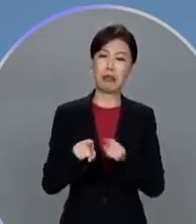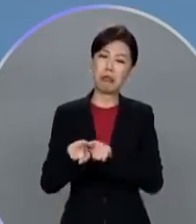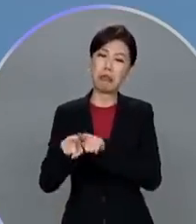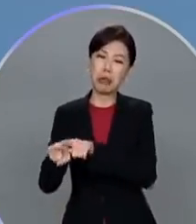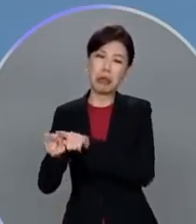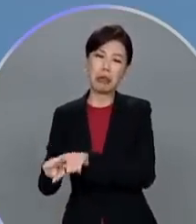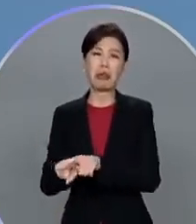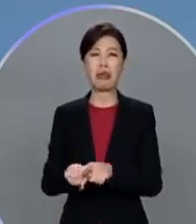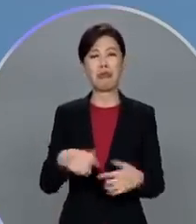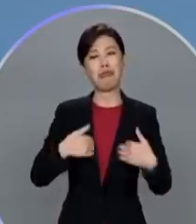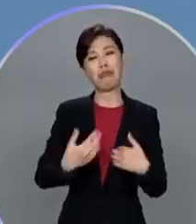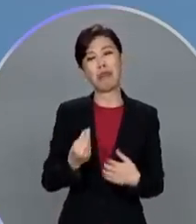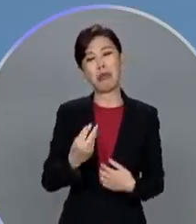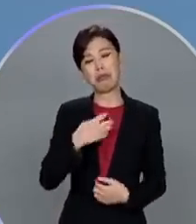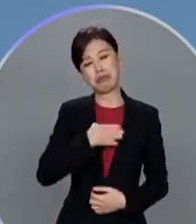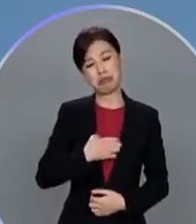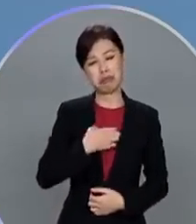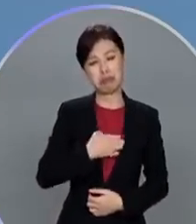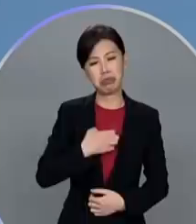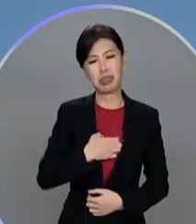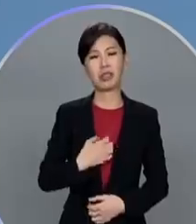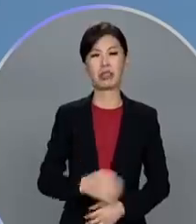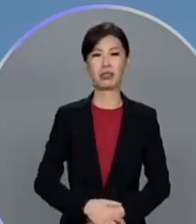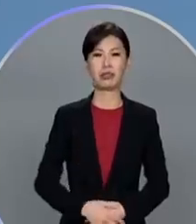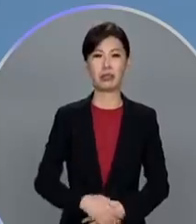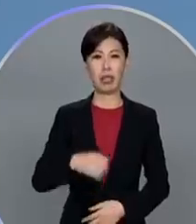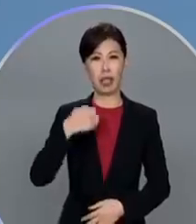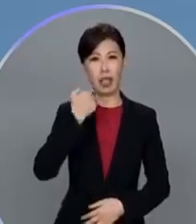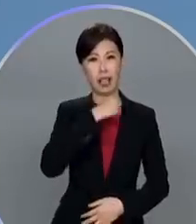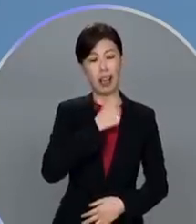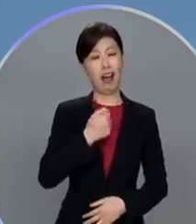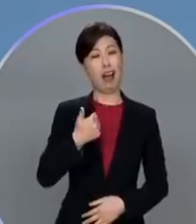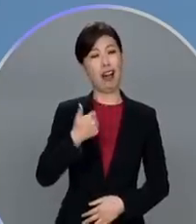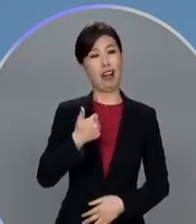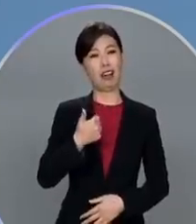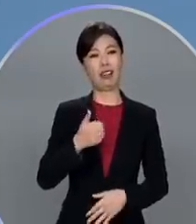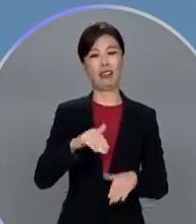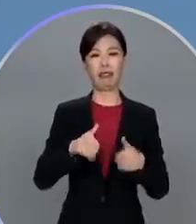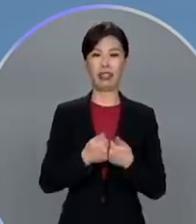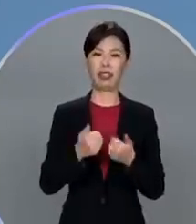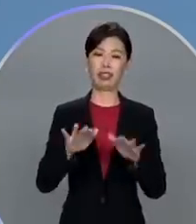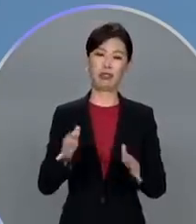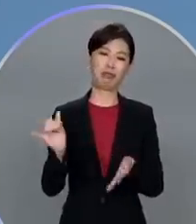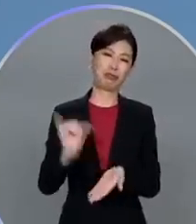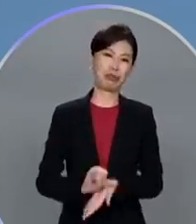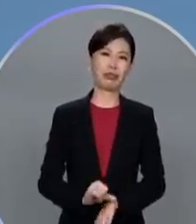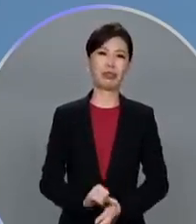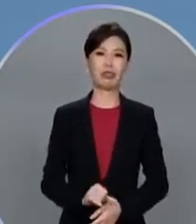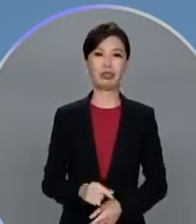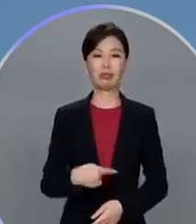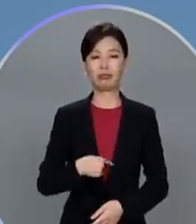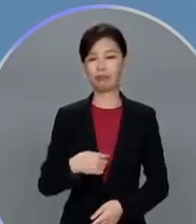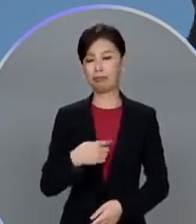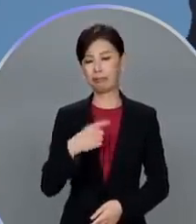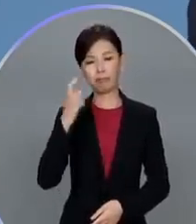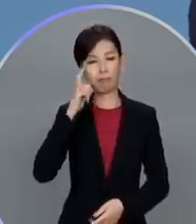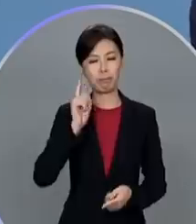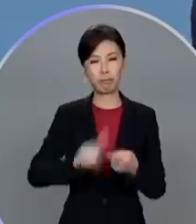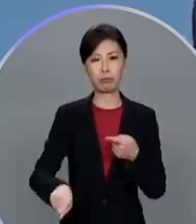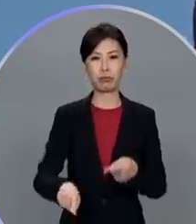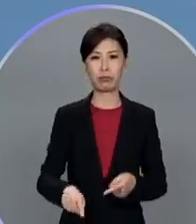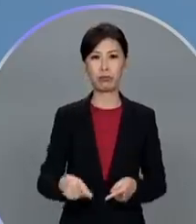闷，这么灿烂一个台湾怎么会变这个样子呢？我不服气。韩国瑜当总